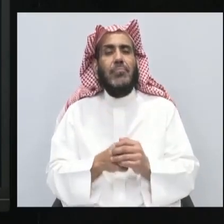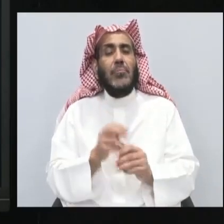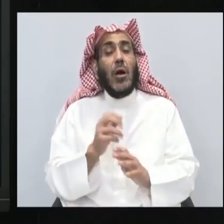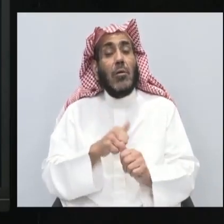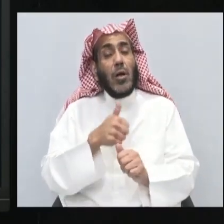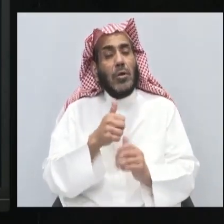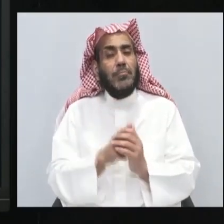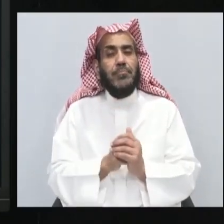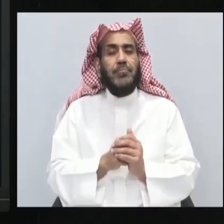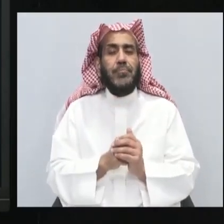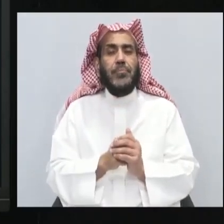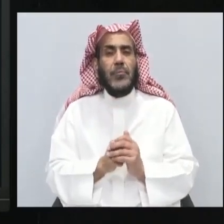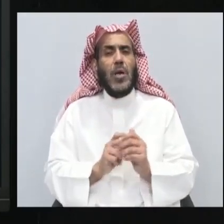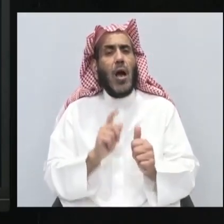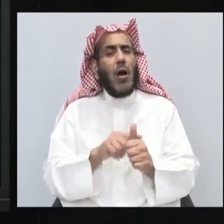الرائدة.